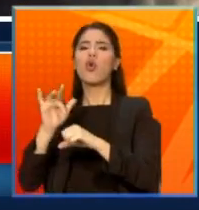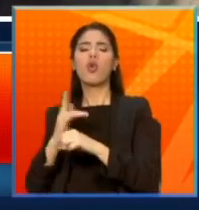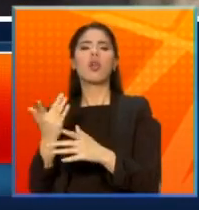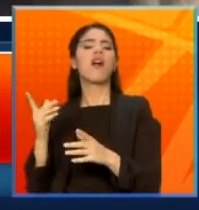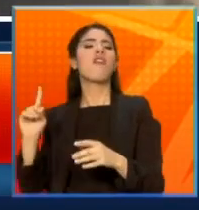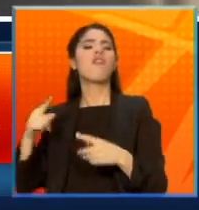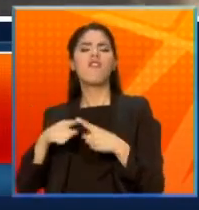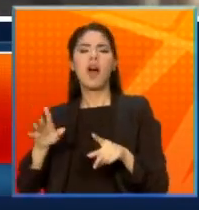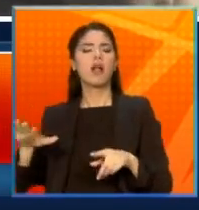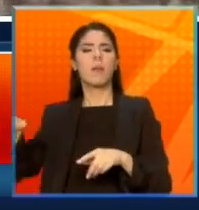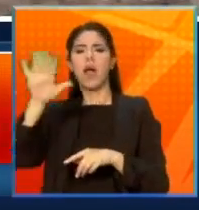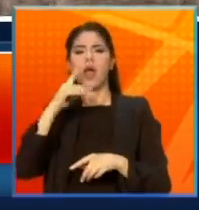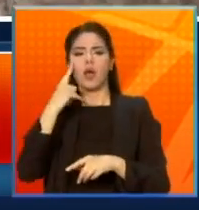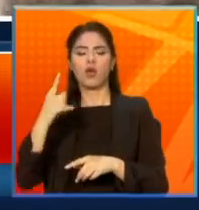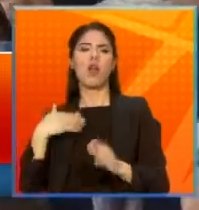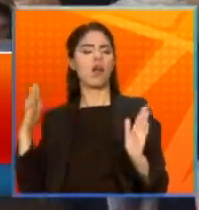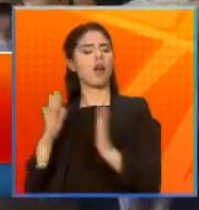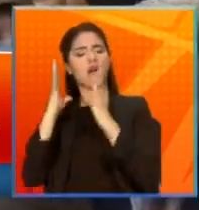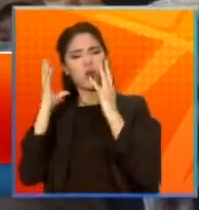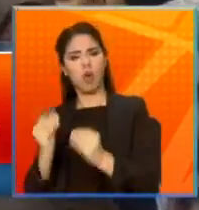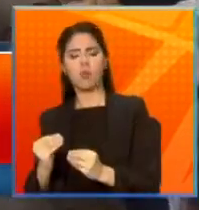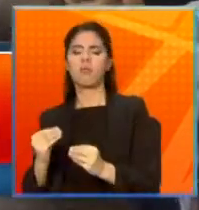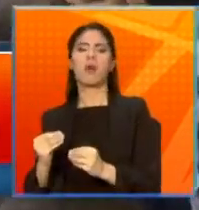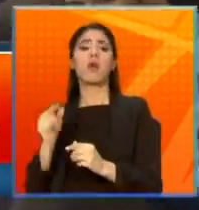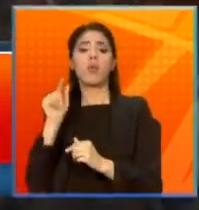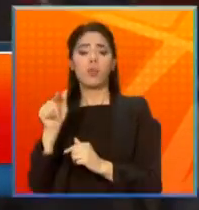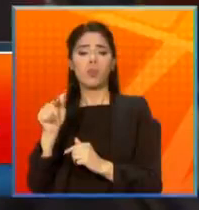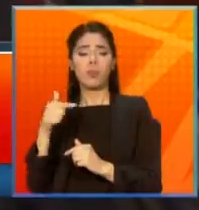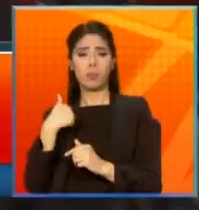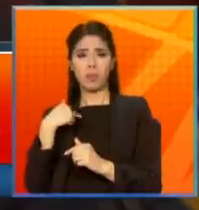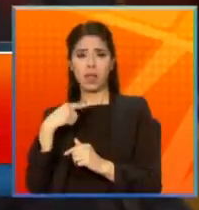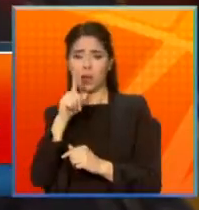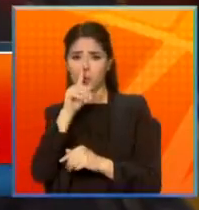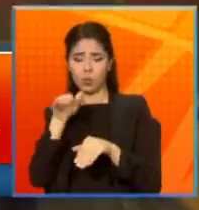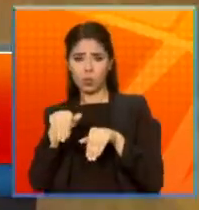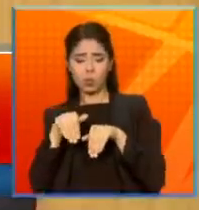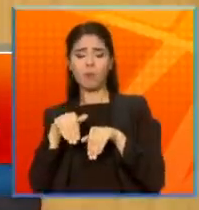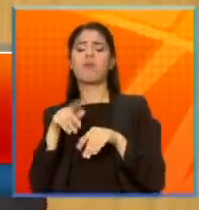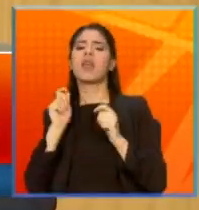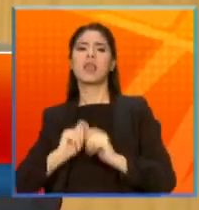karşı karşıya gelmemiz kaçınılmazdır. Biz kuzu olup baş